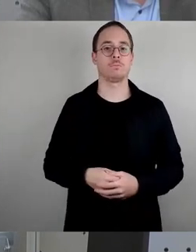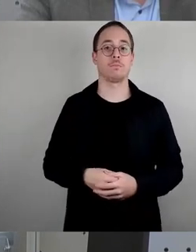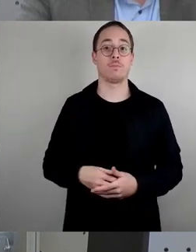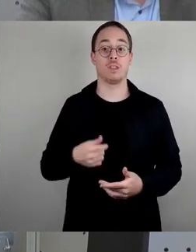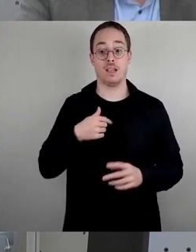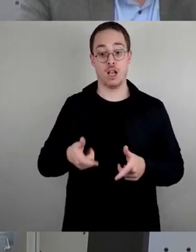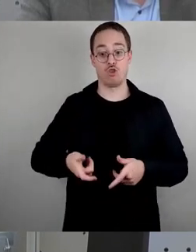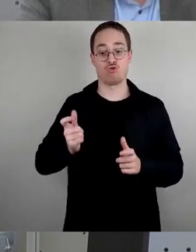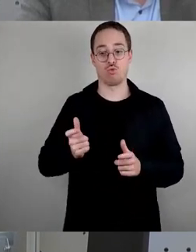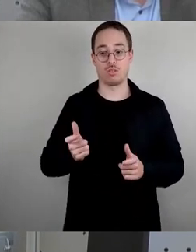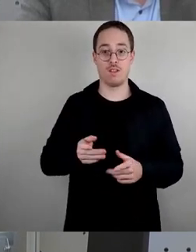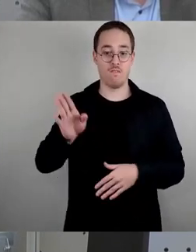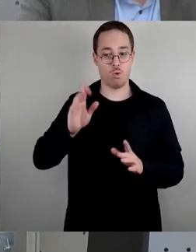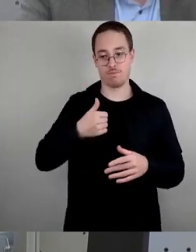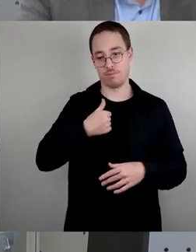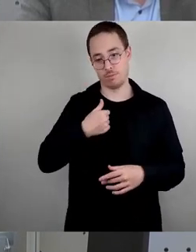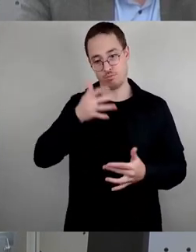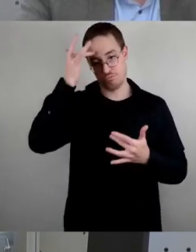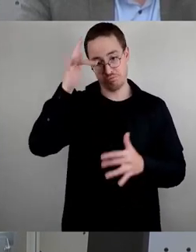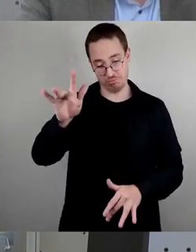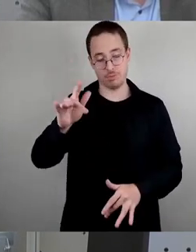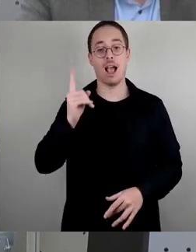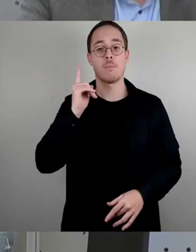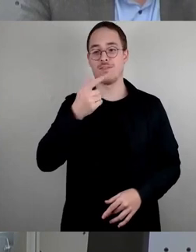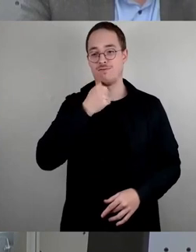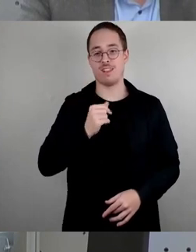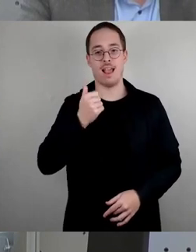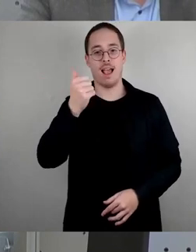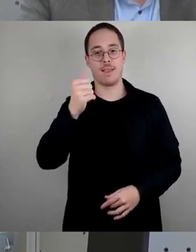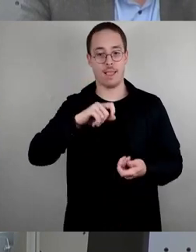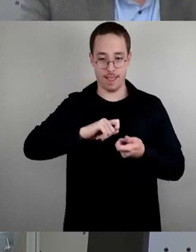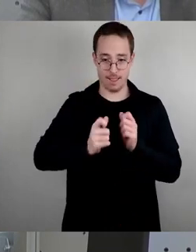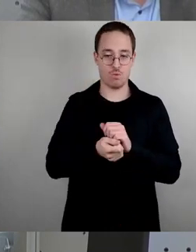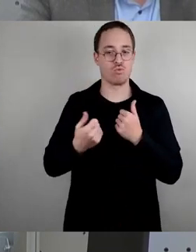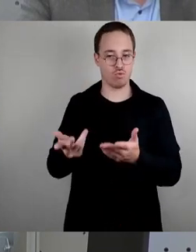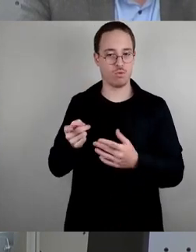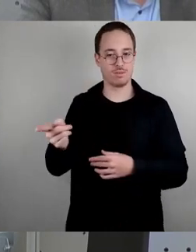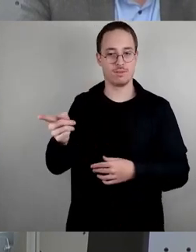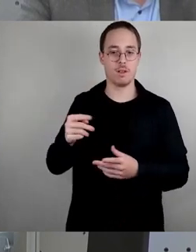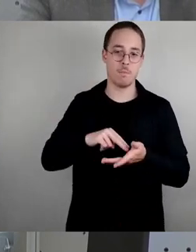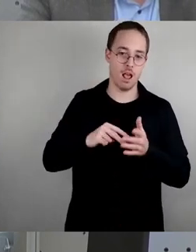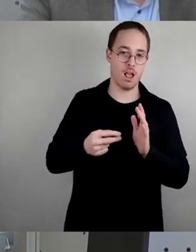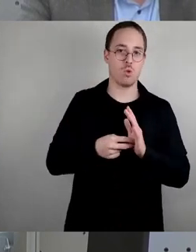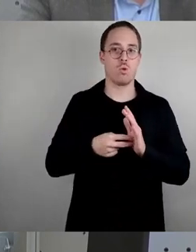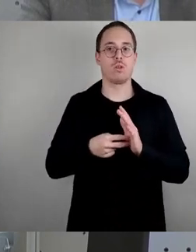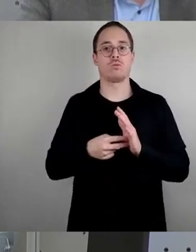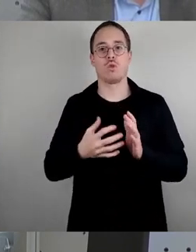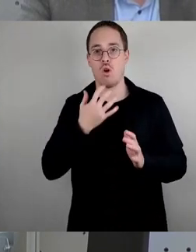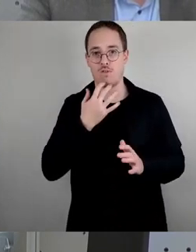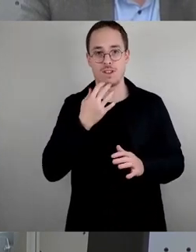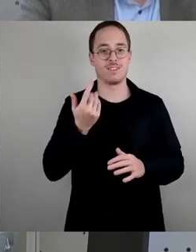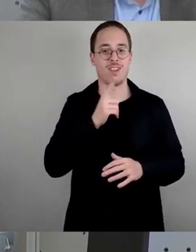Änderung, auch eben mit Blick auf die Genehmigungsfähigkeit dieser Planung. Und wir hoffen wirklich, dass es bei 2031 bleibt und dass daraus